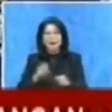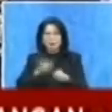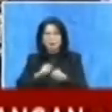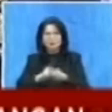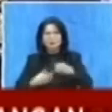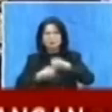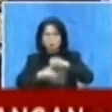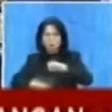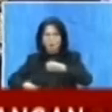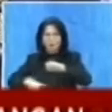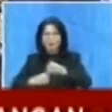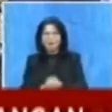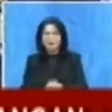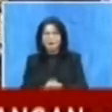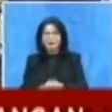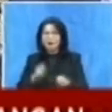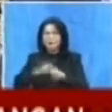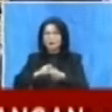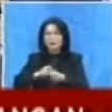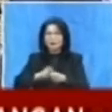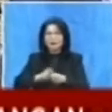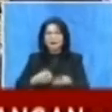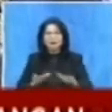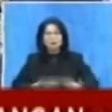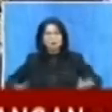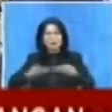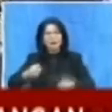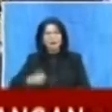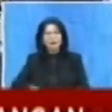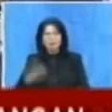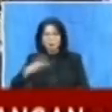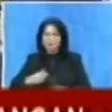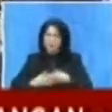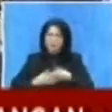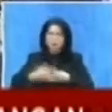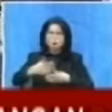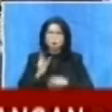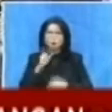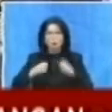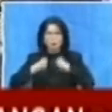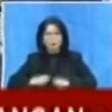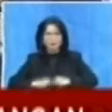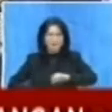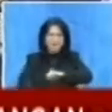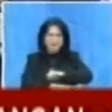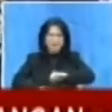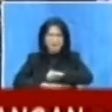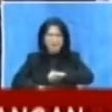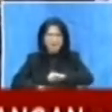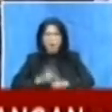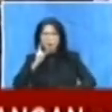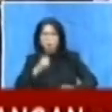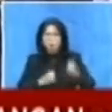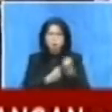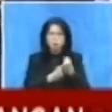struktural. Pemulihan sosial ekonomi akan terus dimantapkan sebagai penguatan fondasi untuk